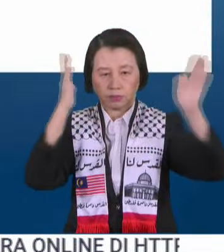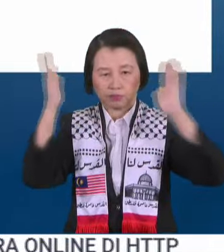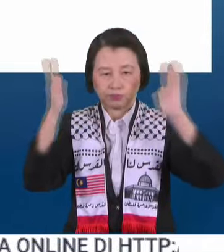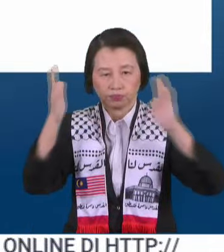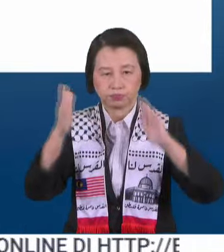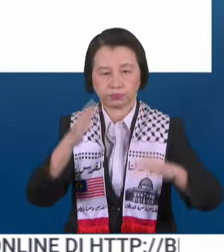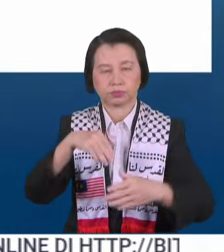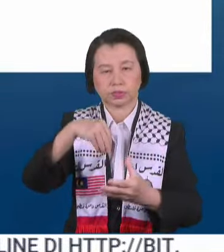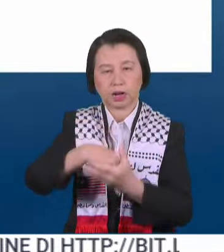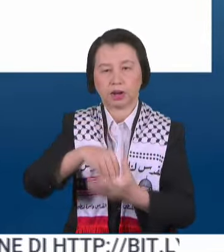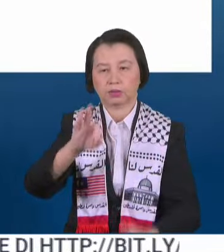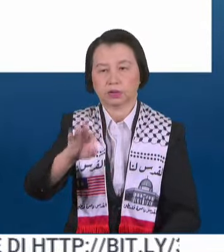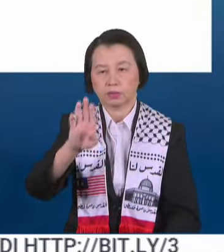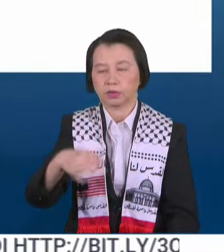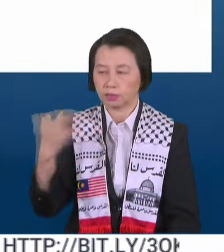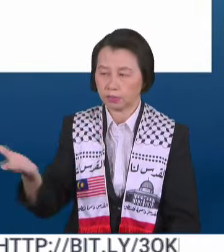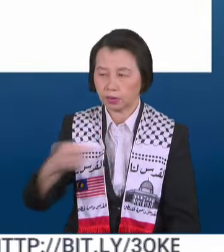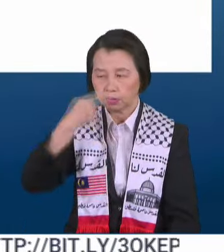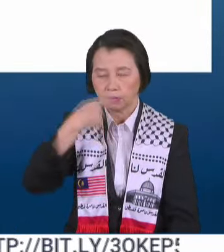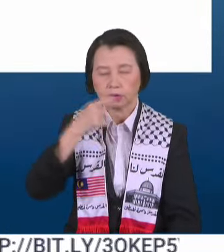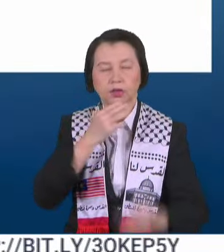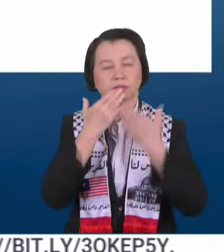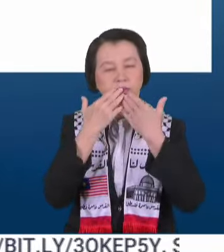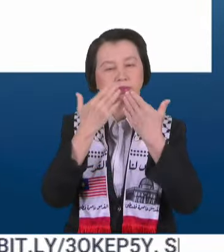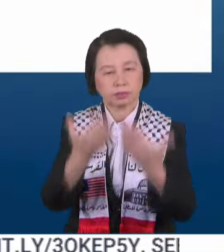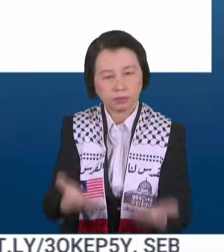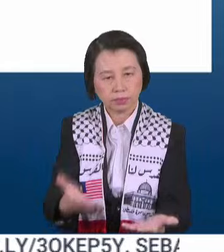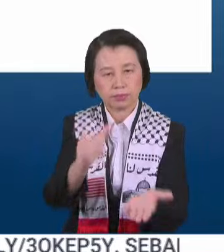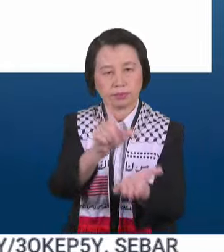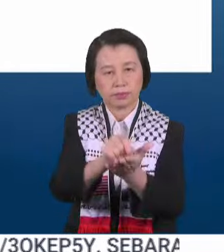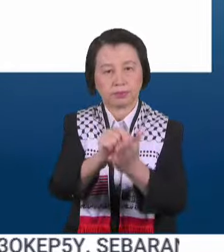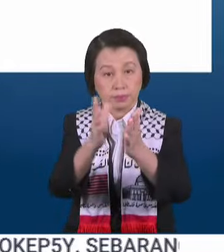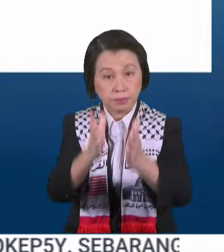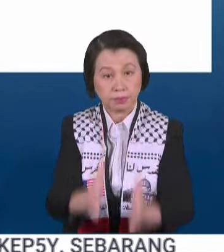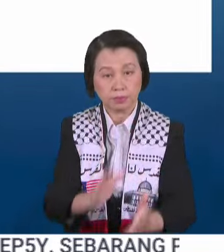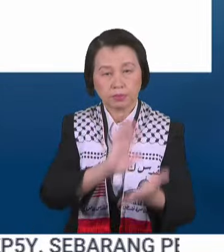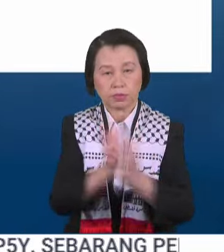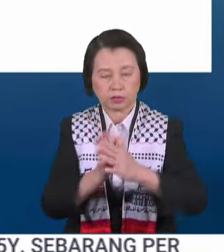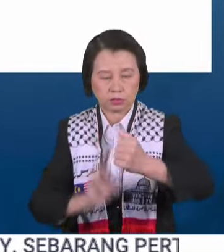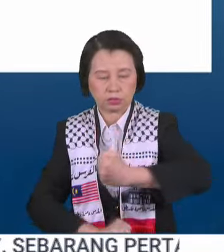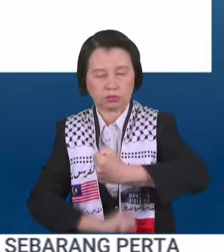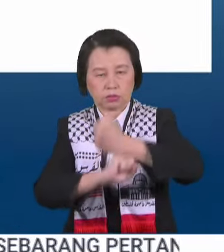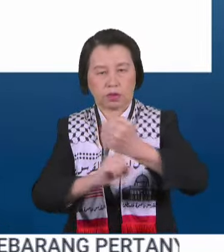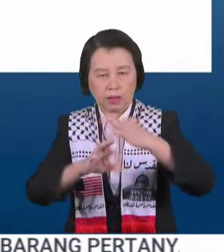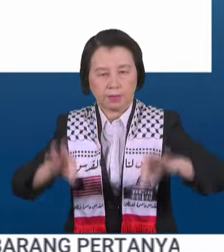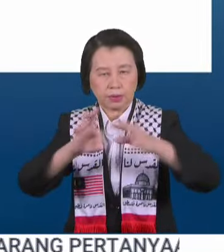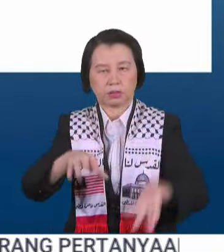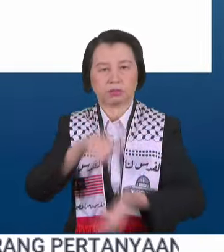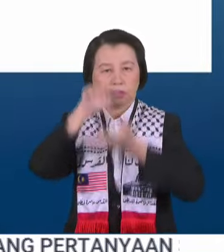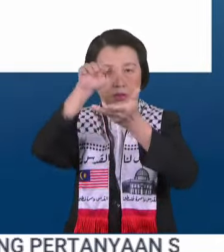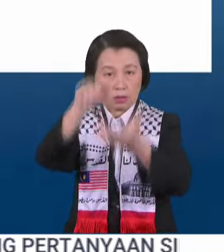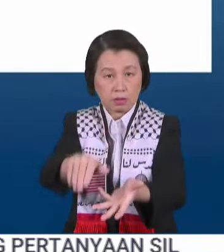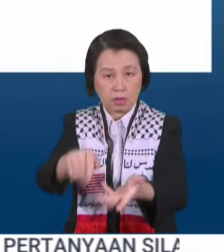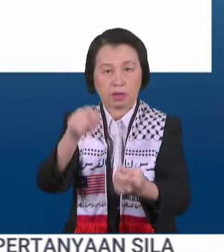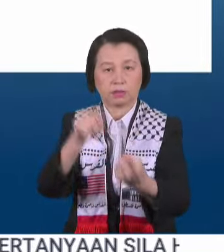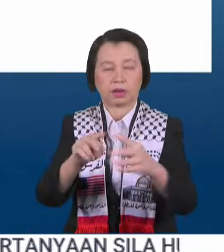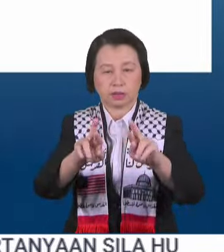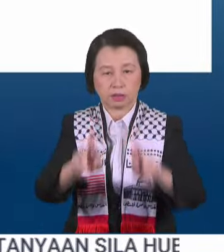Menerusi hantaran di Facebook, beliau menzahirkan ucapan terima kasih kepada pengamal media kerana menjadi tonggak utama menyampaikan maklumat kepada